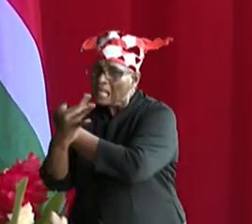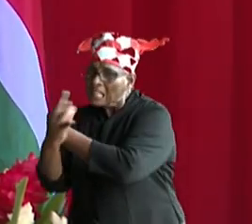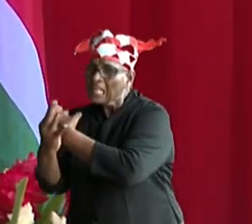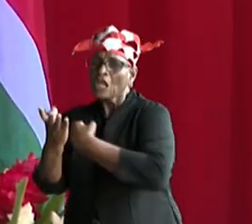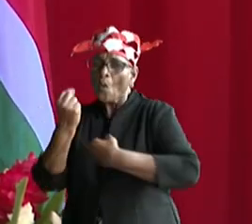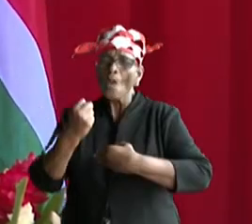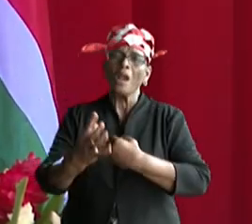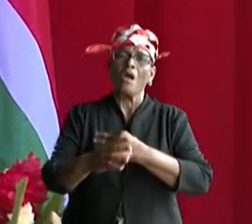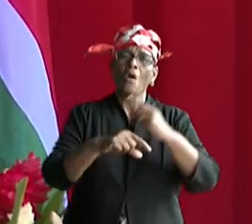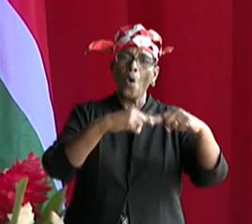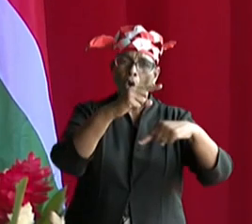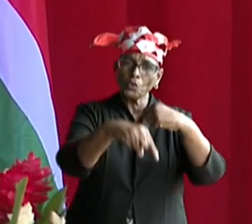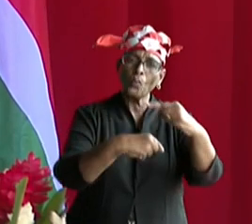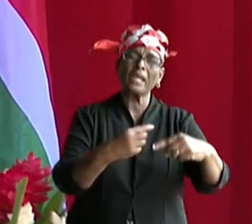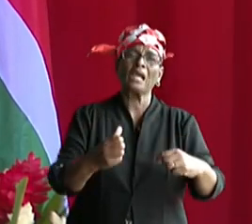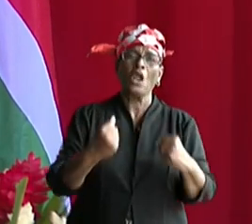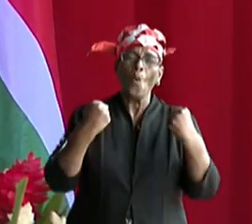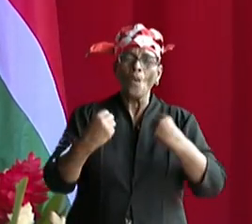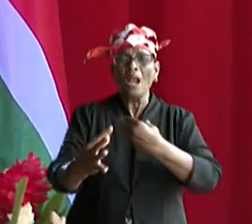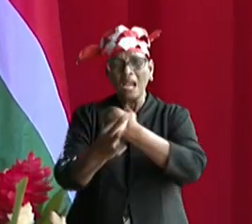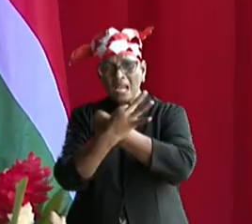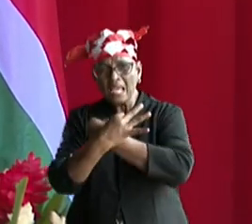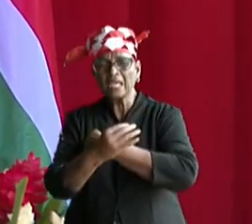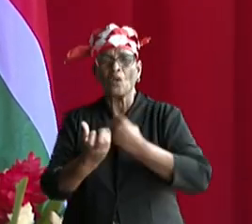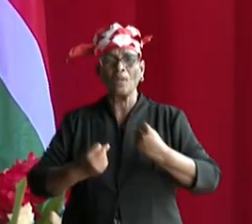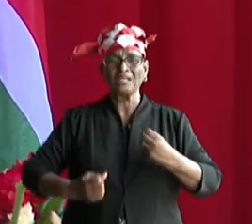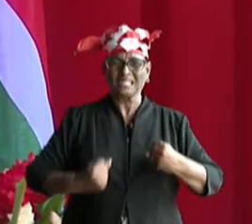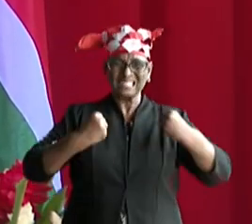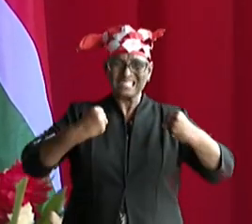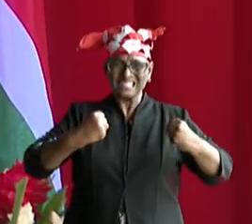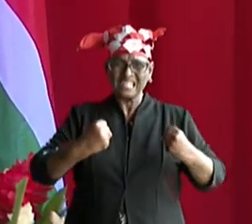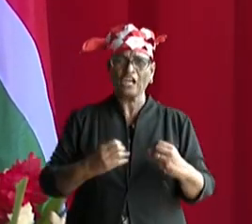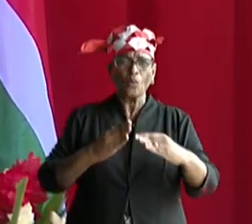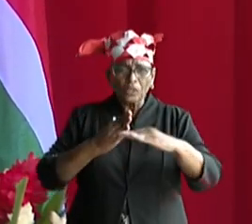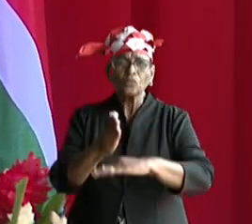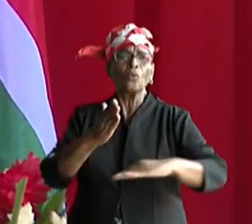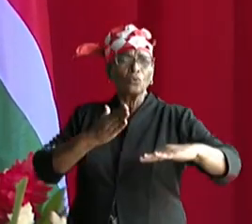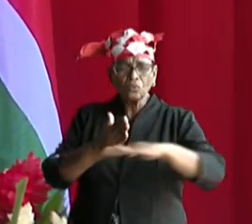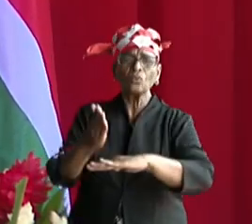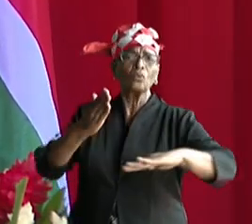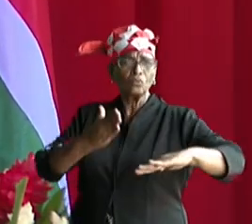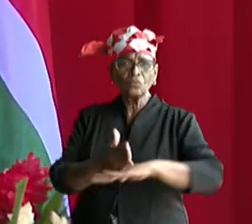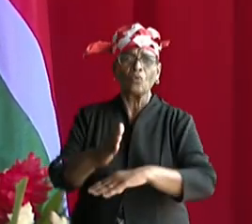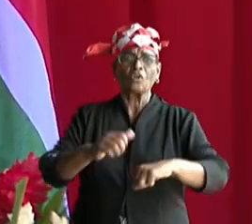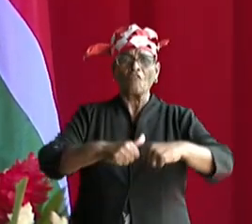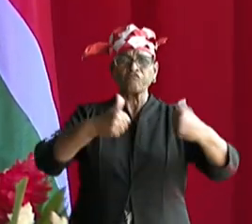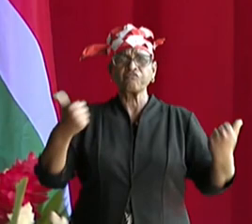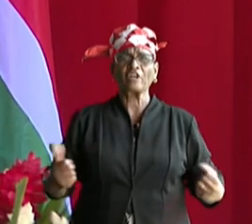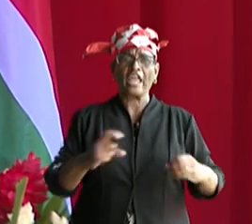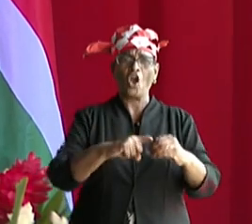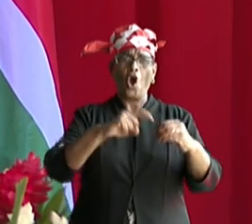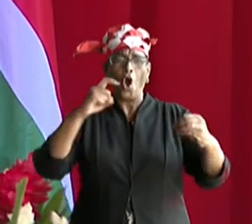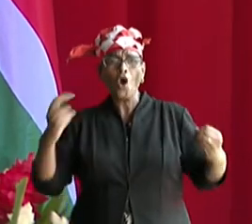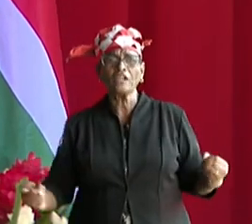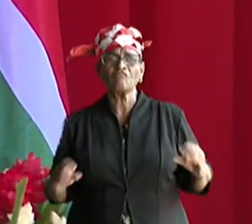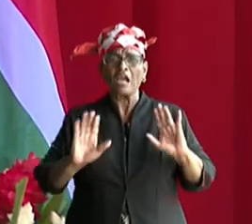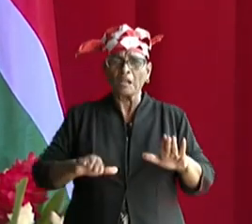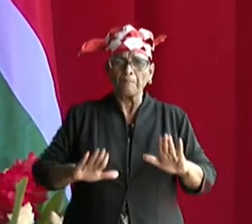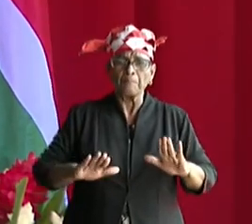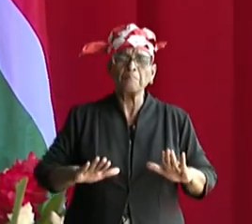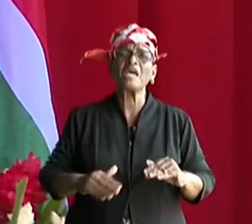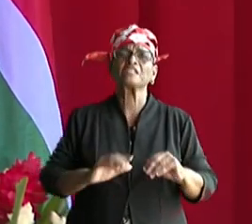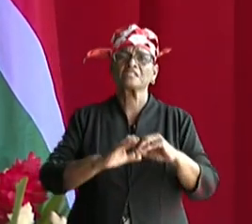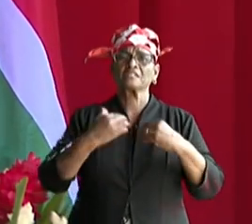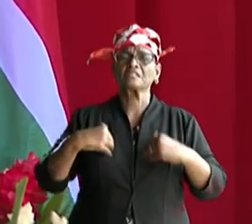ontwikkelen. Mensen met een sterke wil en drive om zelf als een vrij en onafhankelijk volk een beter